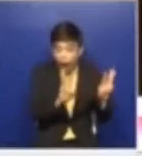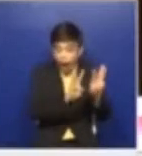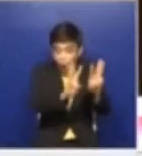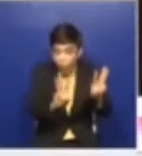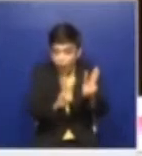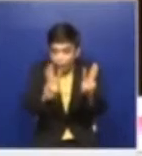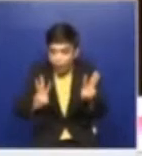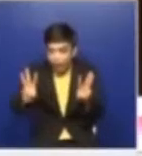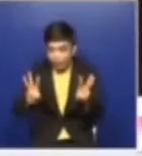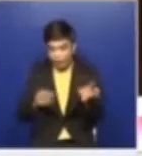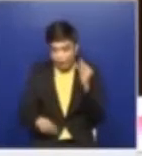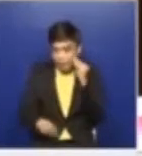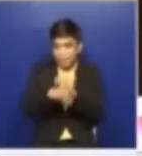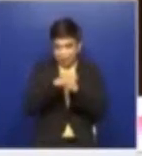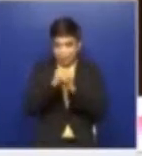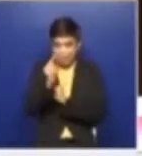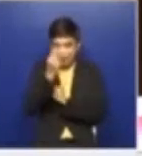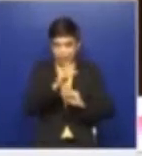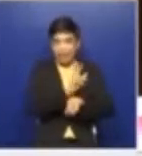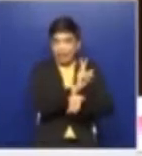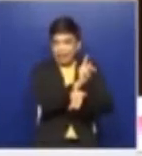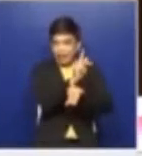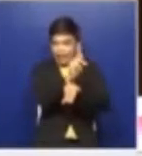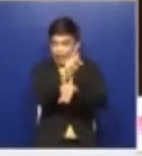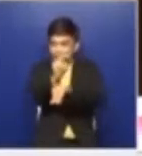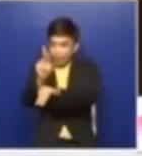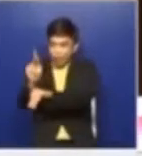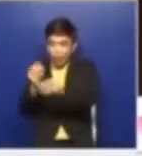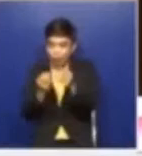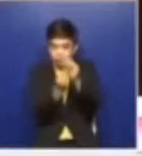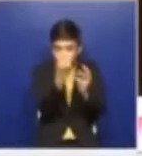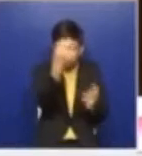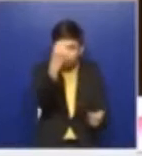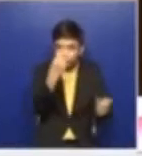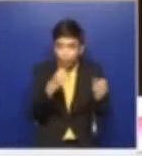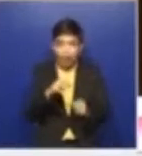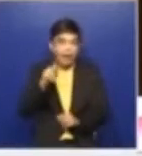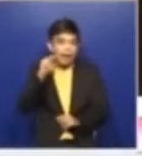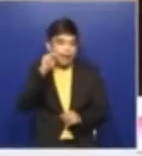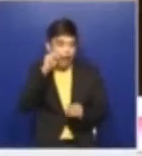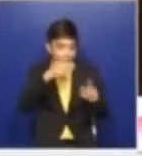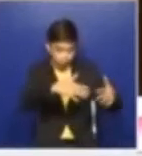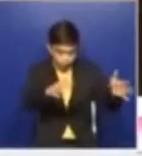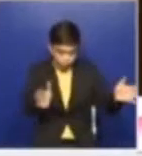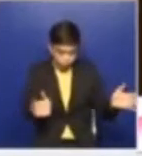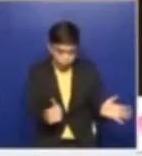านใหญ่เราจะได้บ่อบำบัดน้ำเสียที่ไม่ต้องลงทุนเมื่อหมู่บ้าน